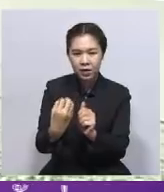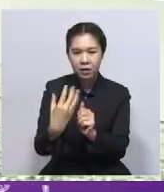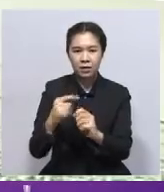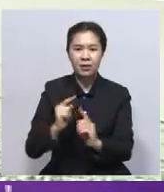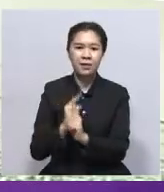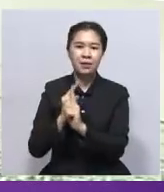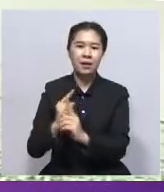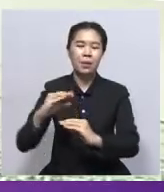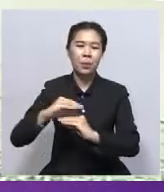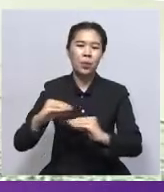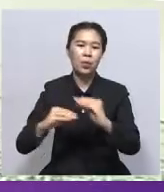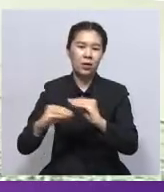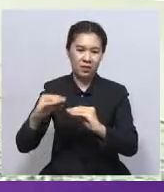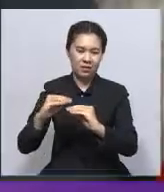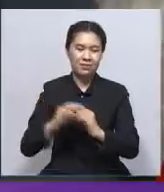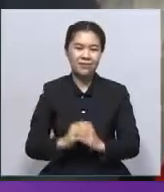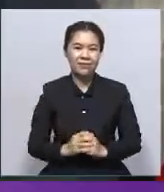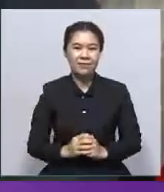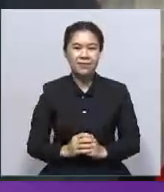ามโครงการไทยนิยมยั่งยืนค่ะ